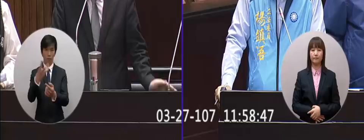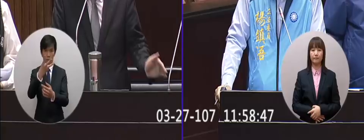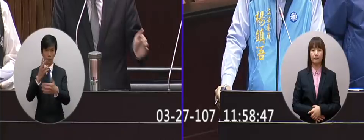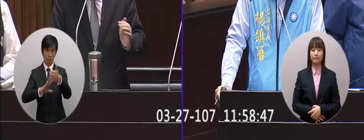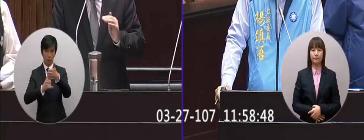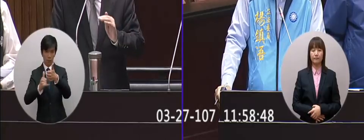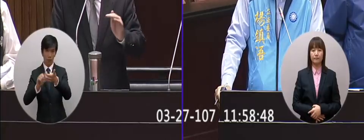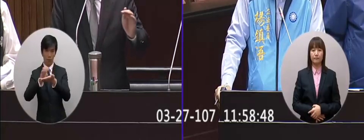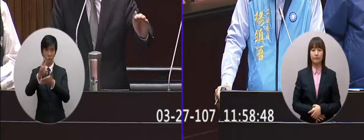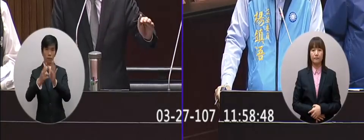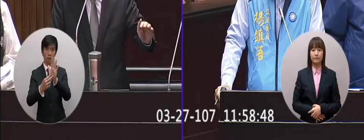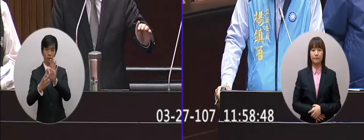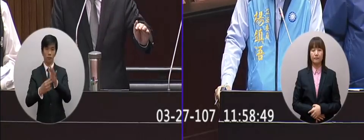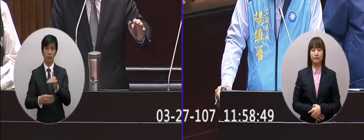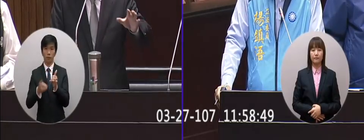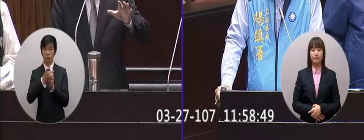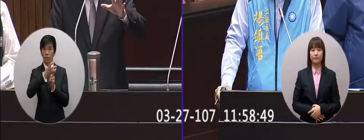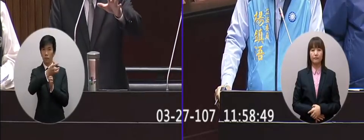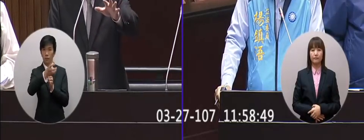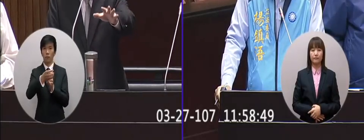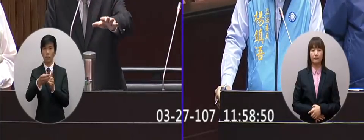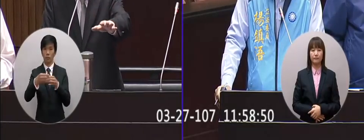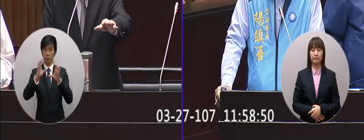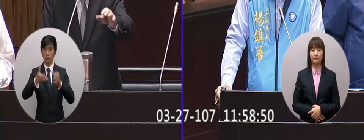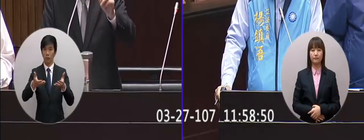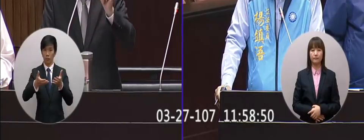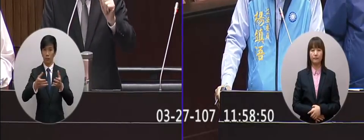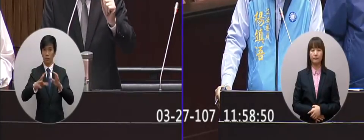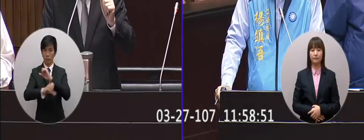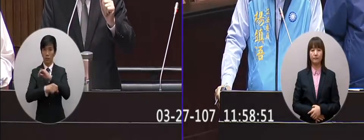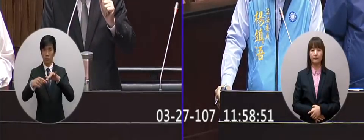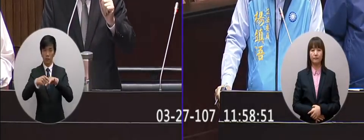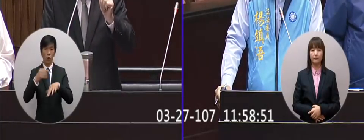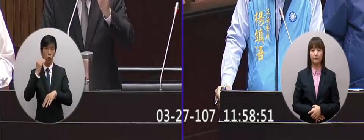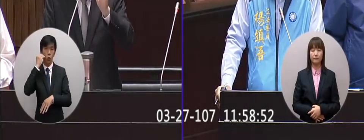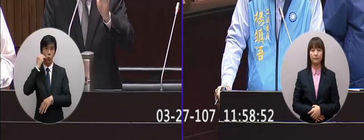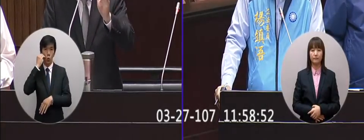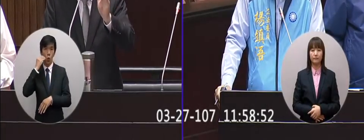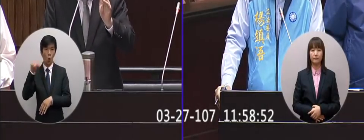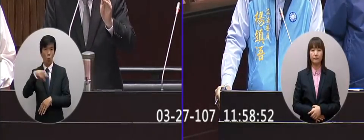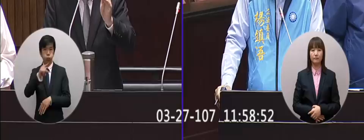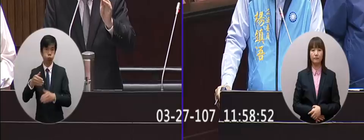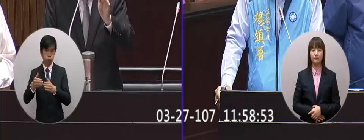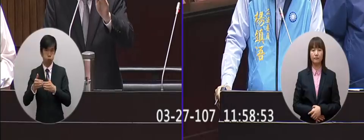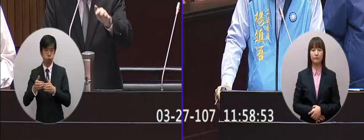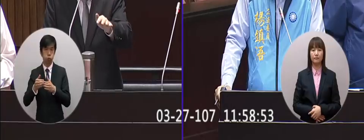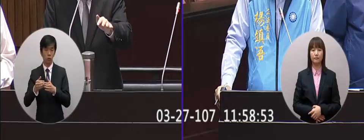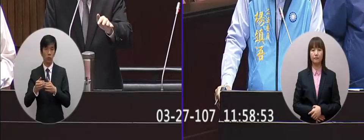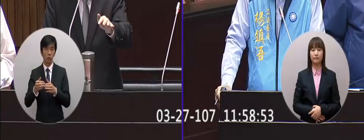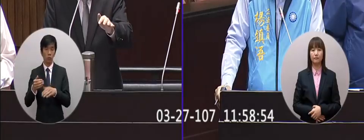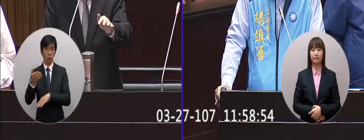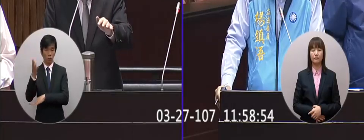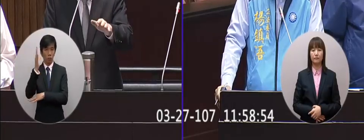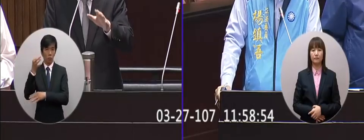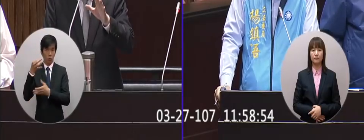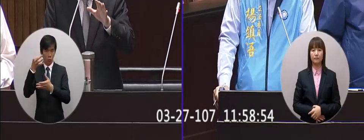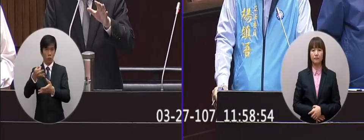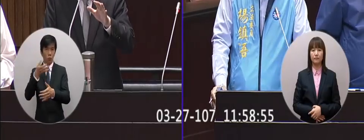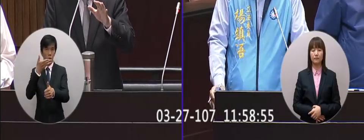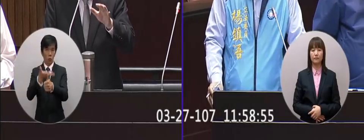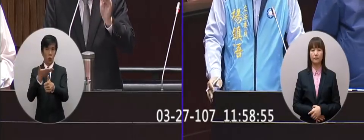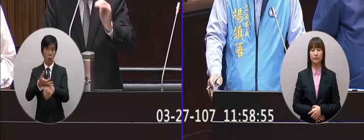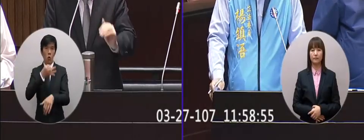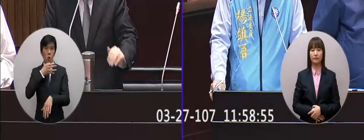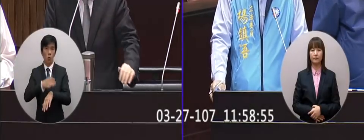告，就是离岛建设基金，如果离岛建设有需求，那一定有足够的经费可以支应啊，不